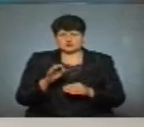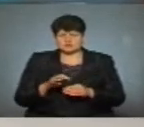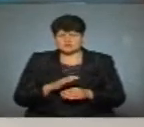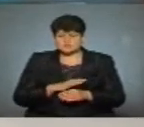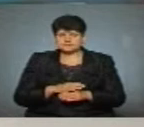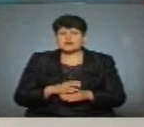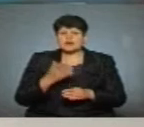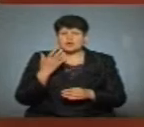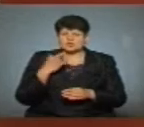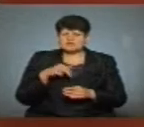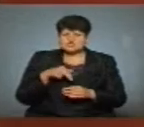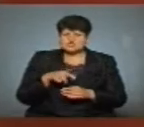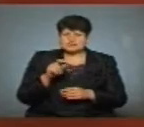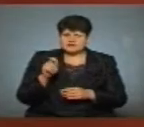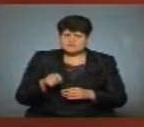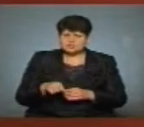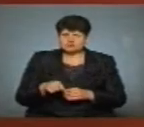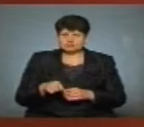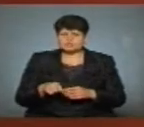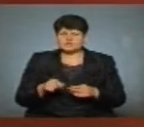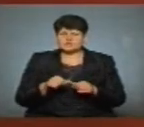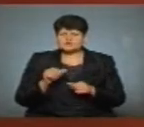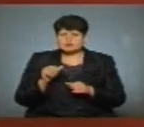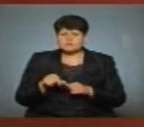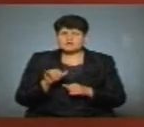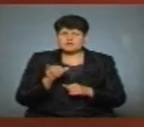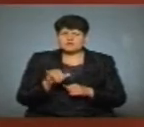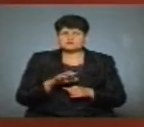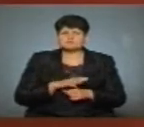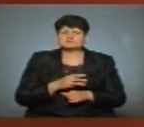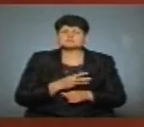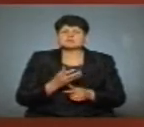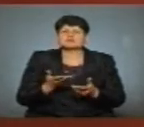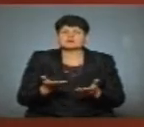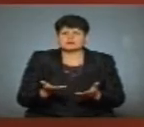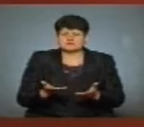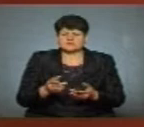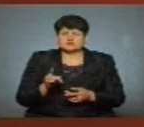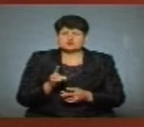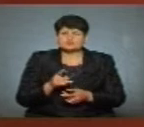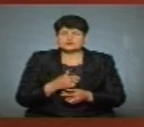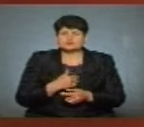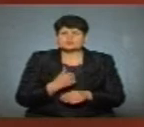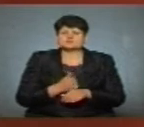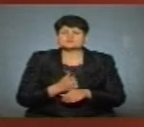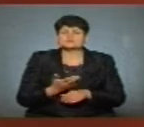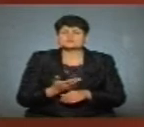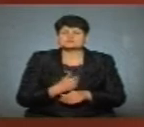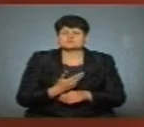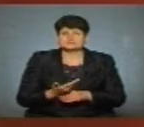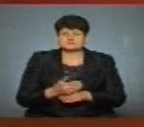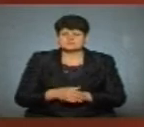ви йшли на війну, які, зокрема, були у вас тоді мотиви, що було основним в цей